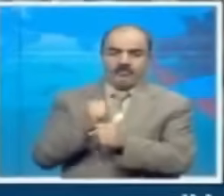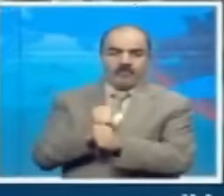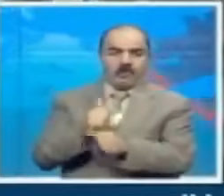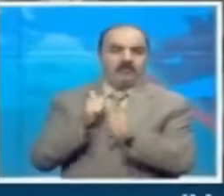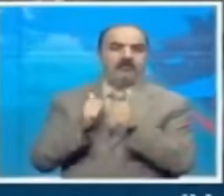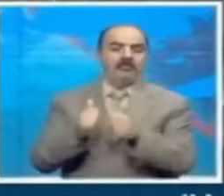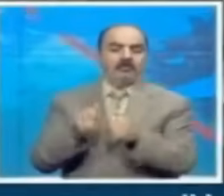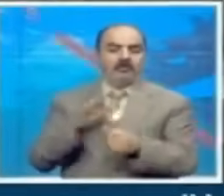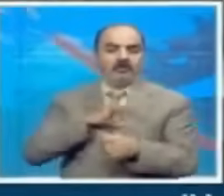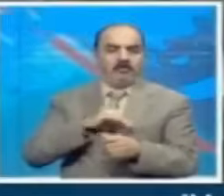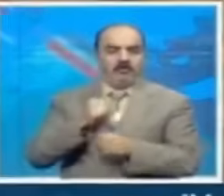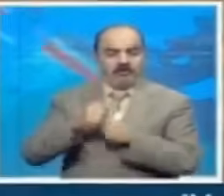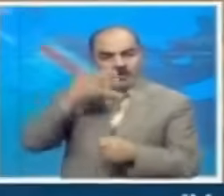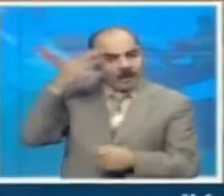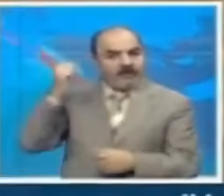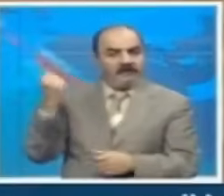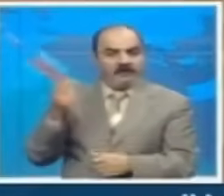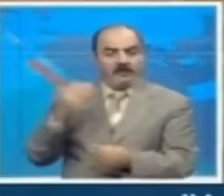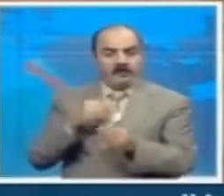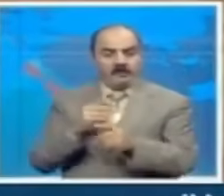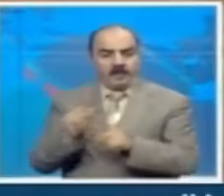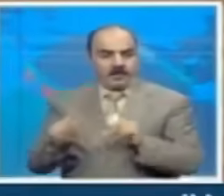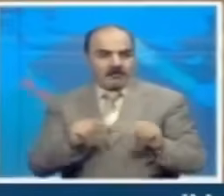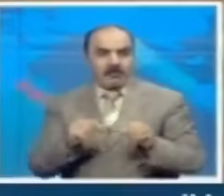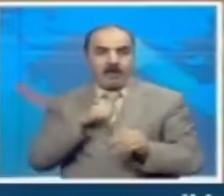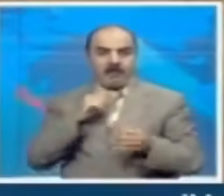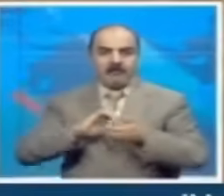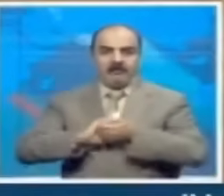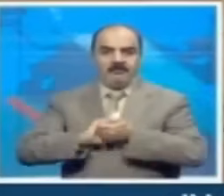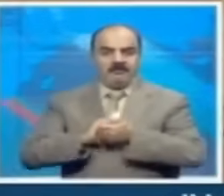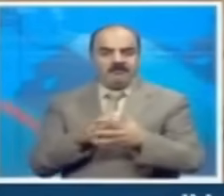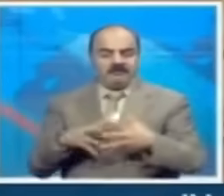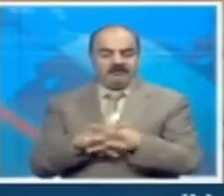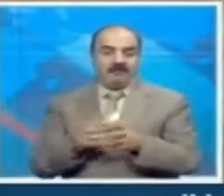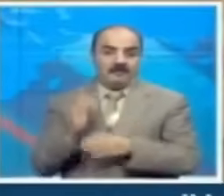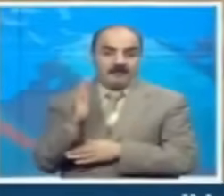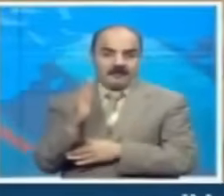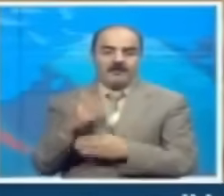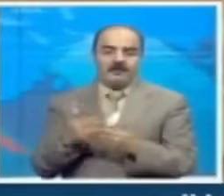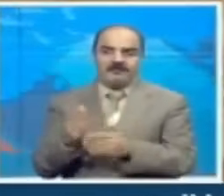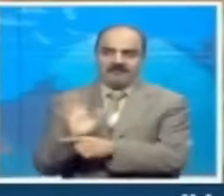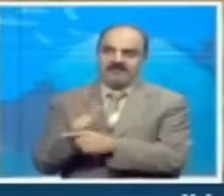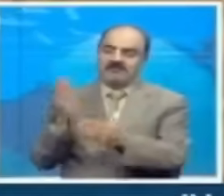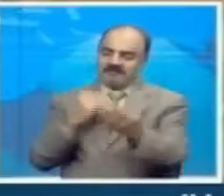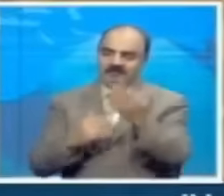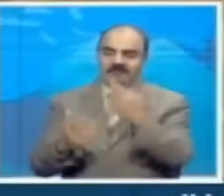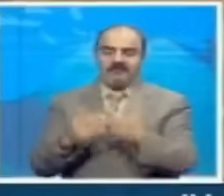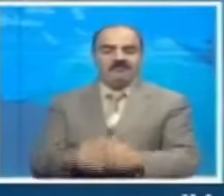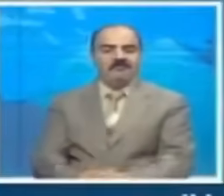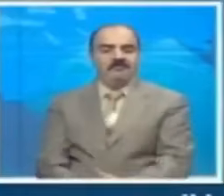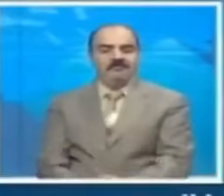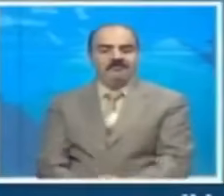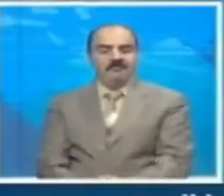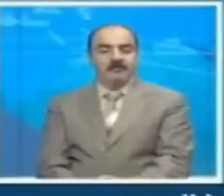والاستفادة من إجادة وجدية إدارة القطاع الخاص المجيد بالأساس في جذب وتعظيم الاستثمارات.